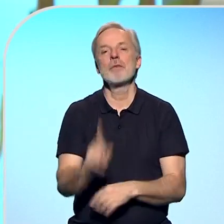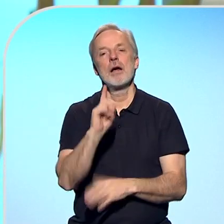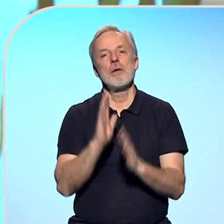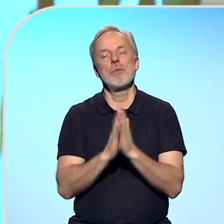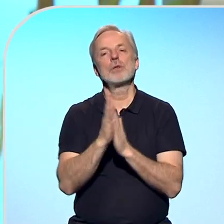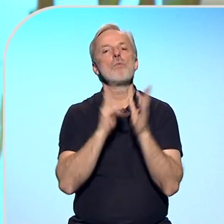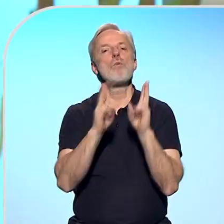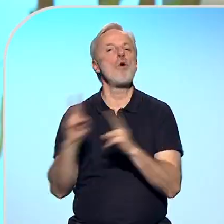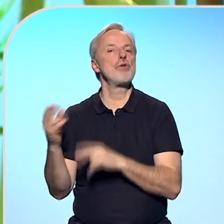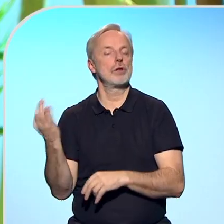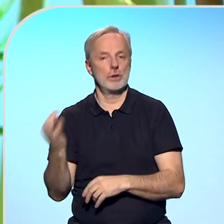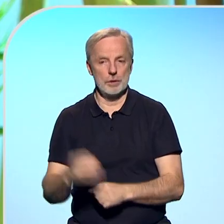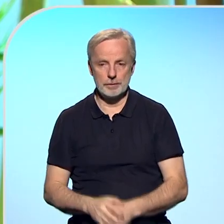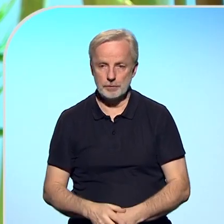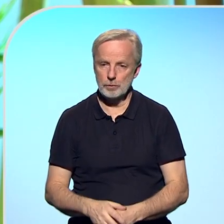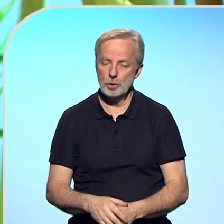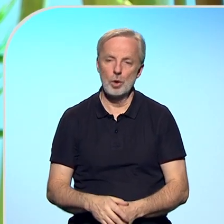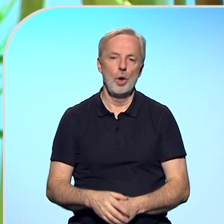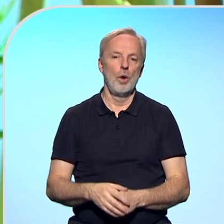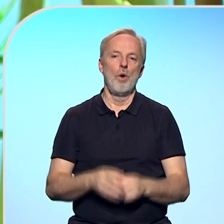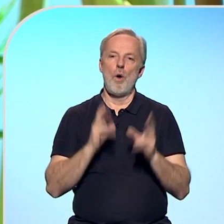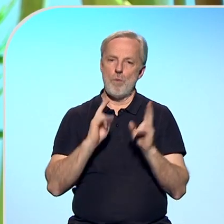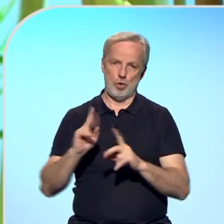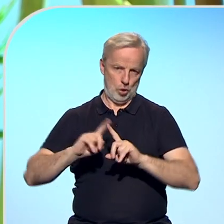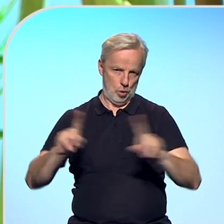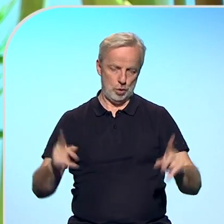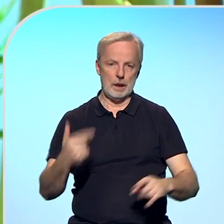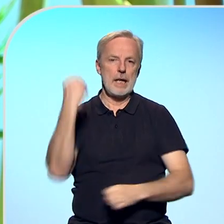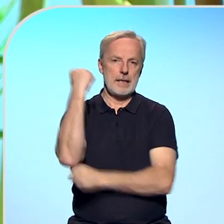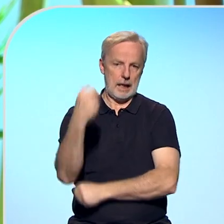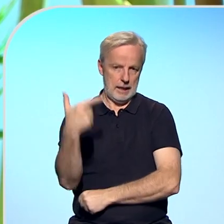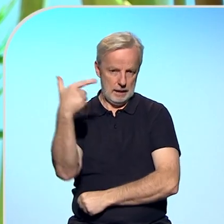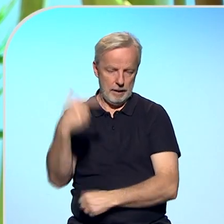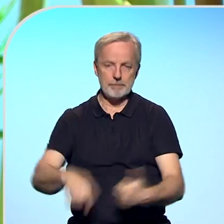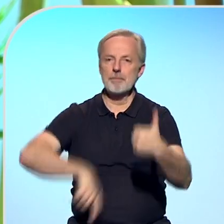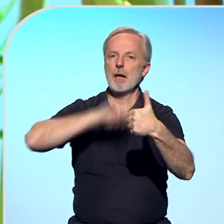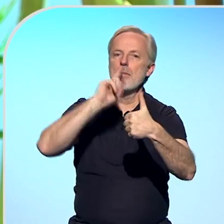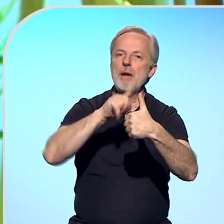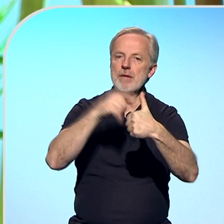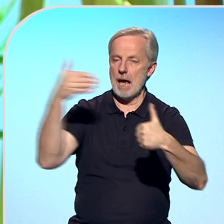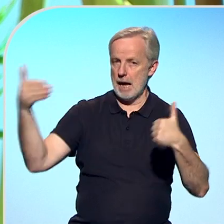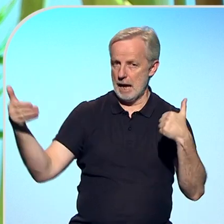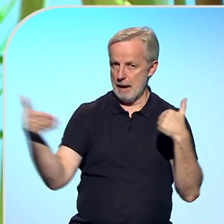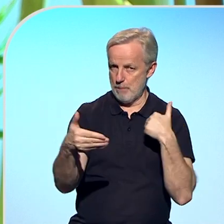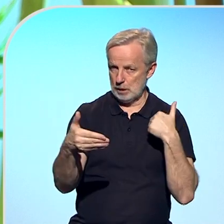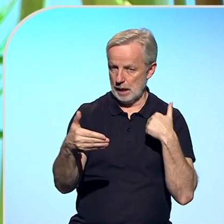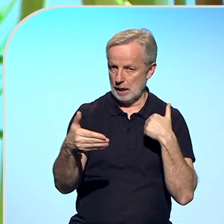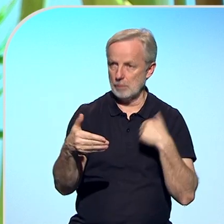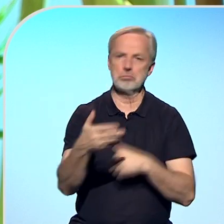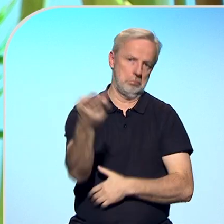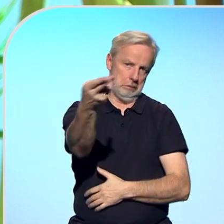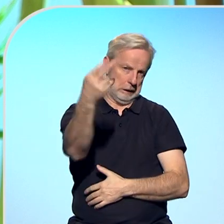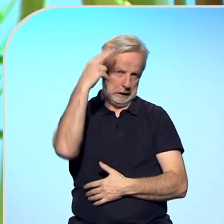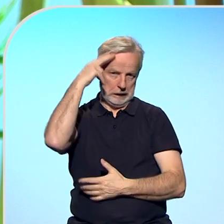možnosti? Ty možnosti asi jsou také dvě základné. Ta prvá určitě jsou hypotéky, které každý nějak pozná